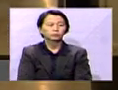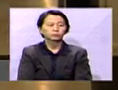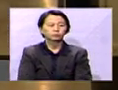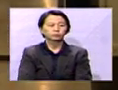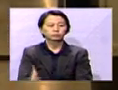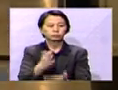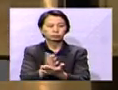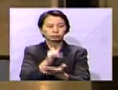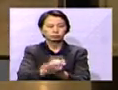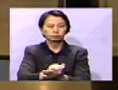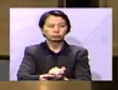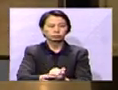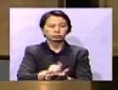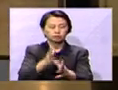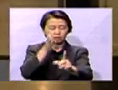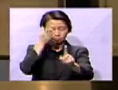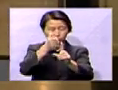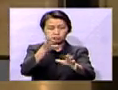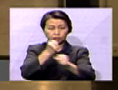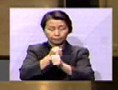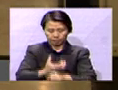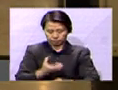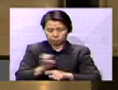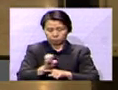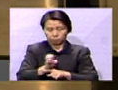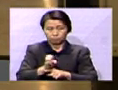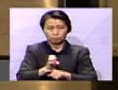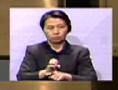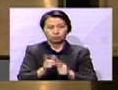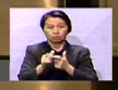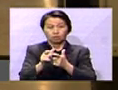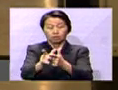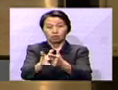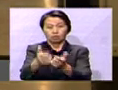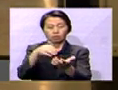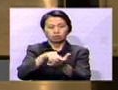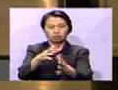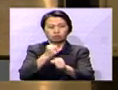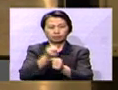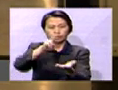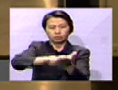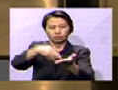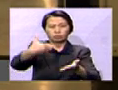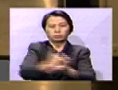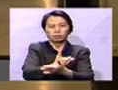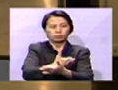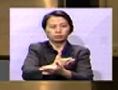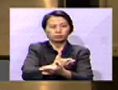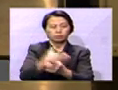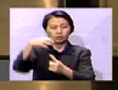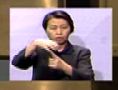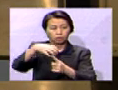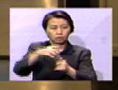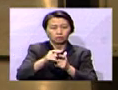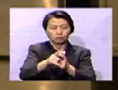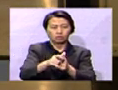Sementara itu, saingan memburu emas hari ini menyaksikan acara balapan sekali lagi menghadirkan rekod baru kejohanan menerusi